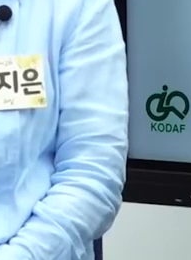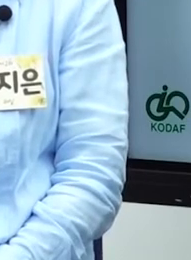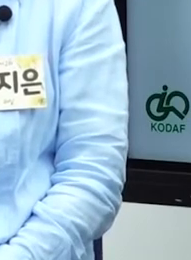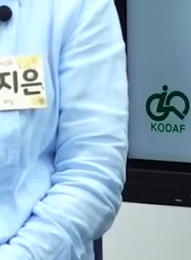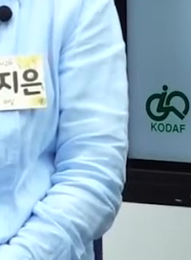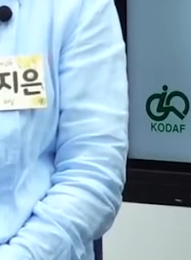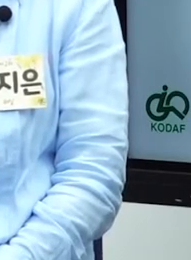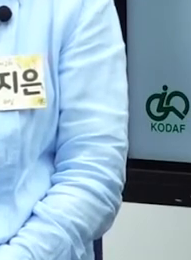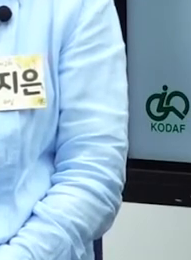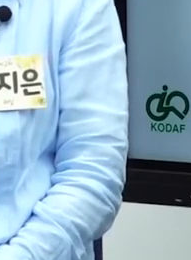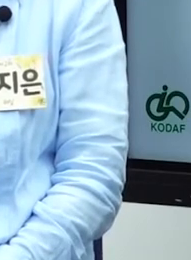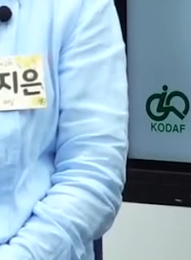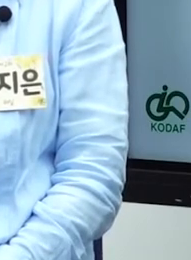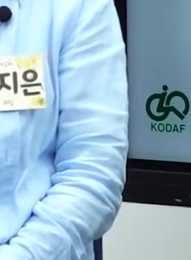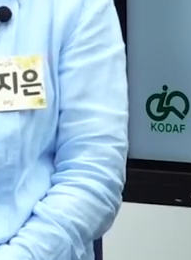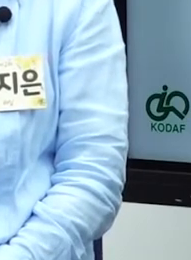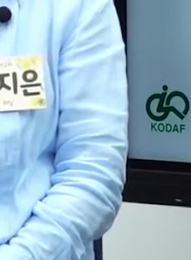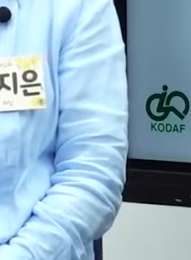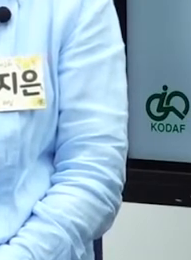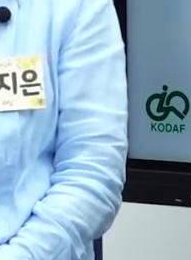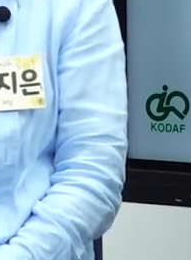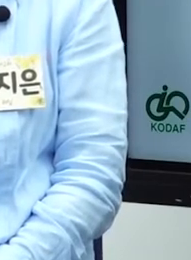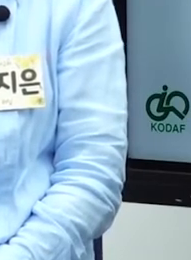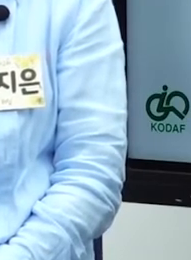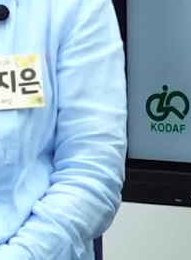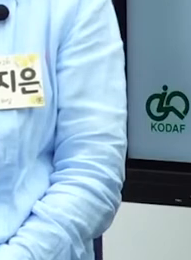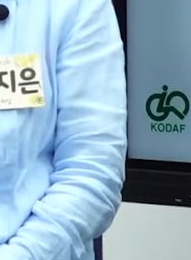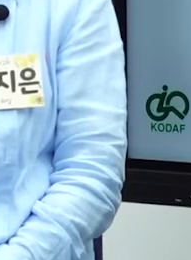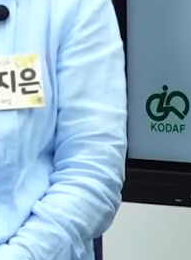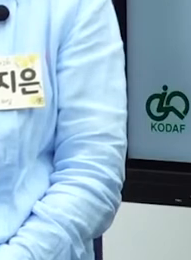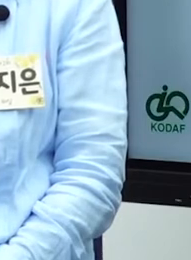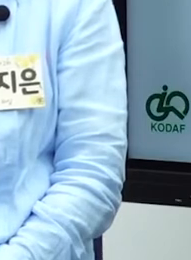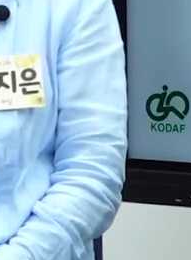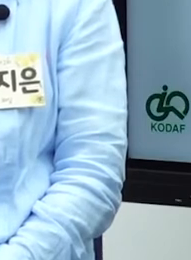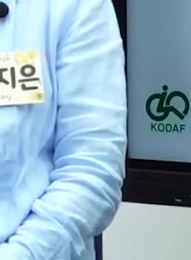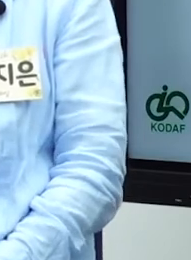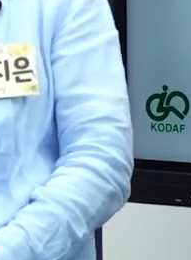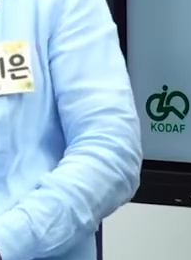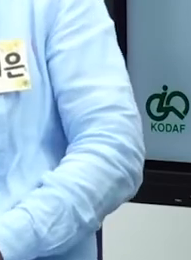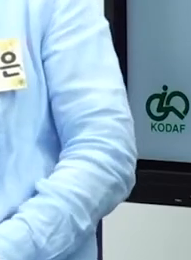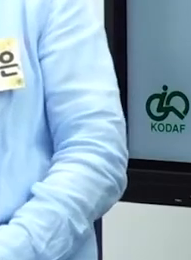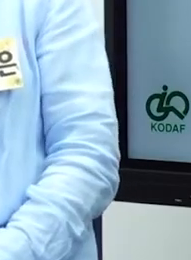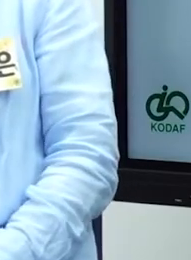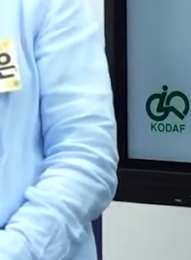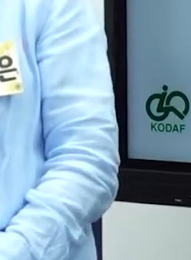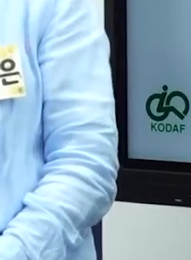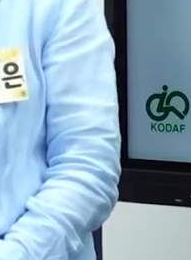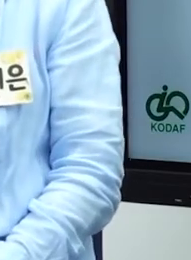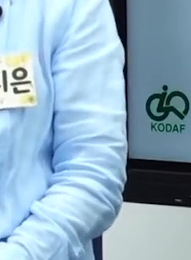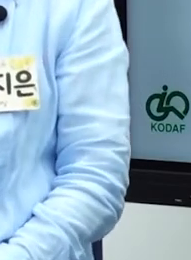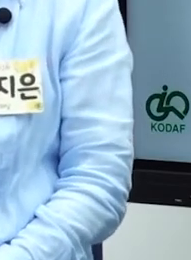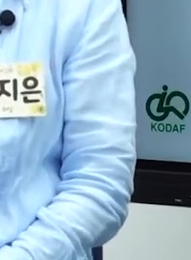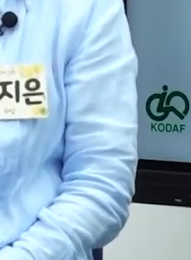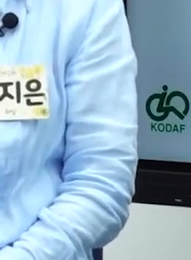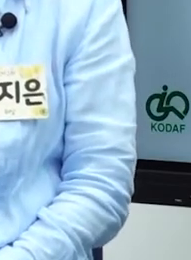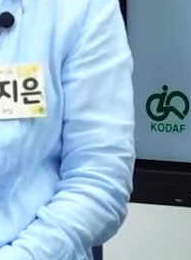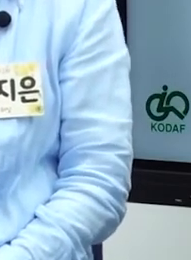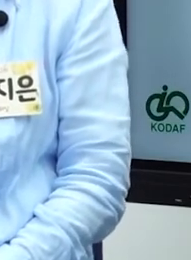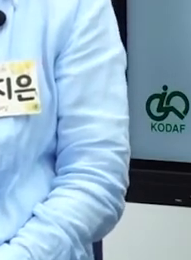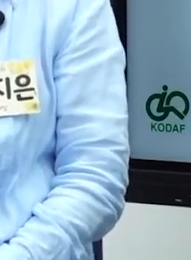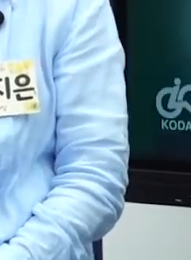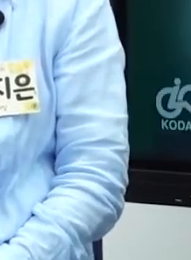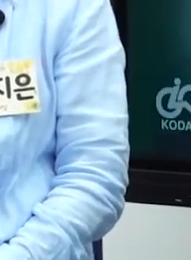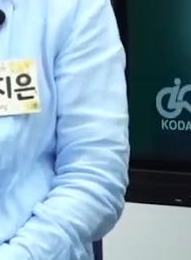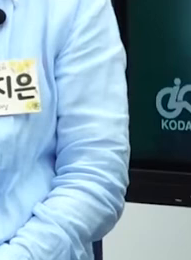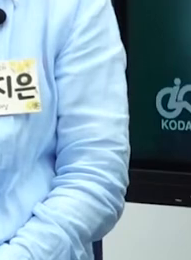제 주변에 저와 같은 코다도 많고요. 그런데 코다에 대한 정의도 몰랐고 이런 교류가 없었으니